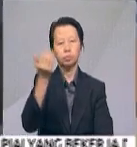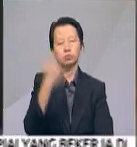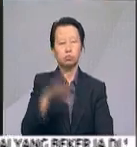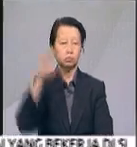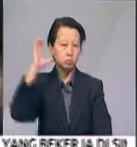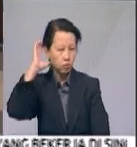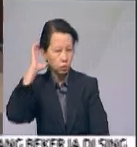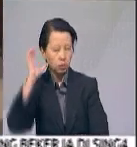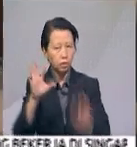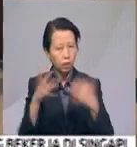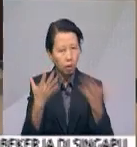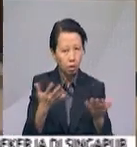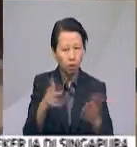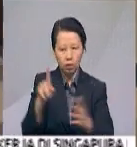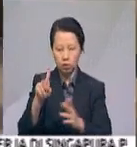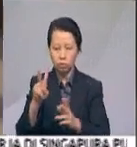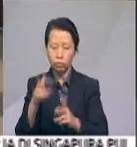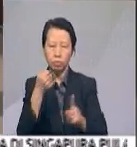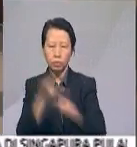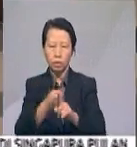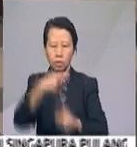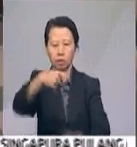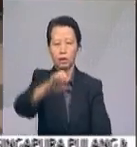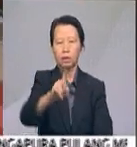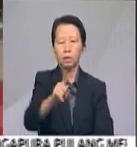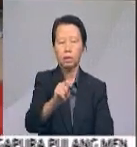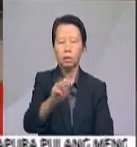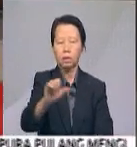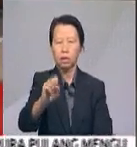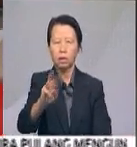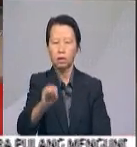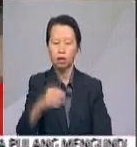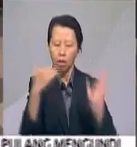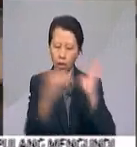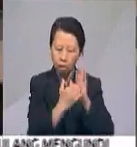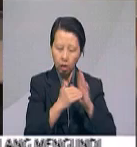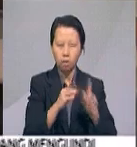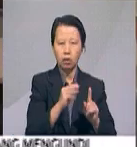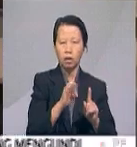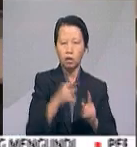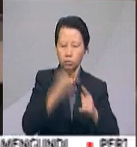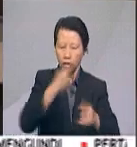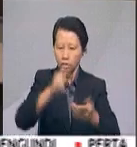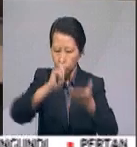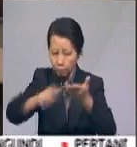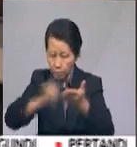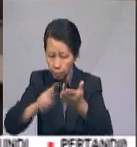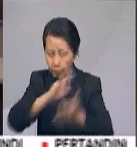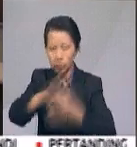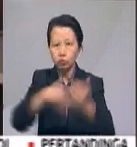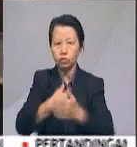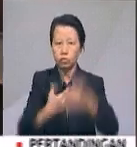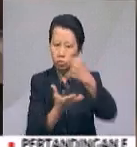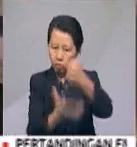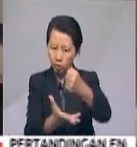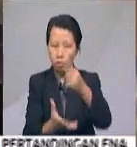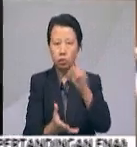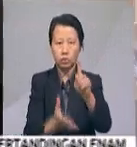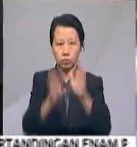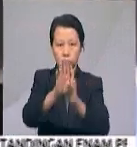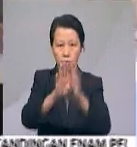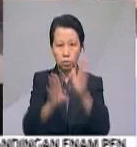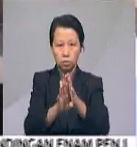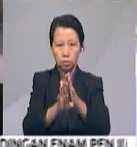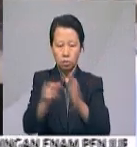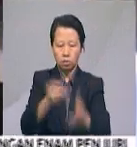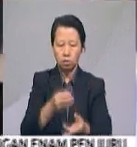mendengar bagaimana dua pengarah Petro Saudi cuba menghalang pihak 1MDB dari memeriksa sama ada kesemua dana $1 bilion